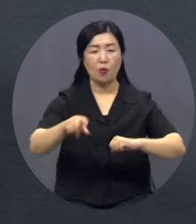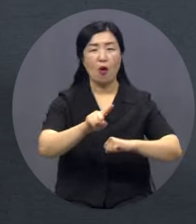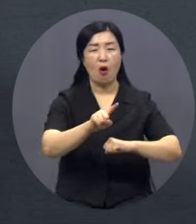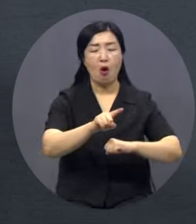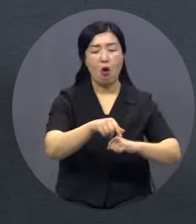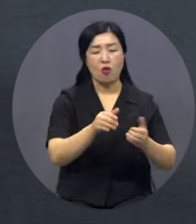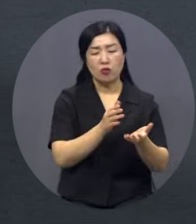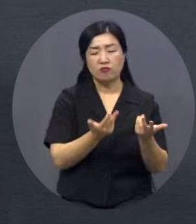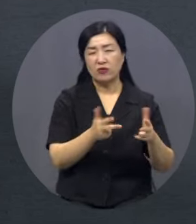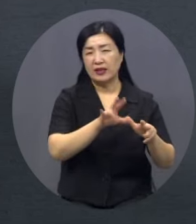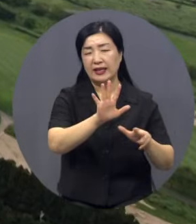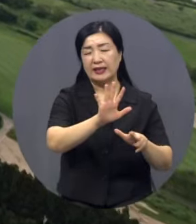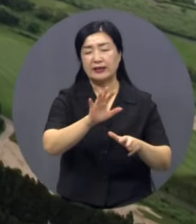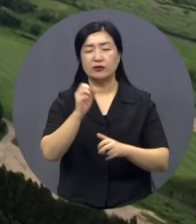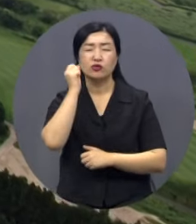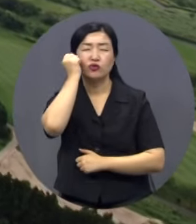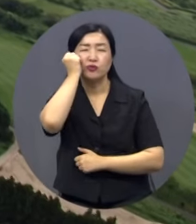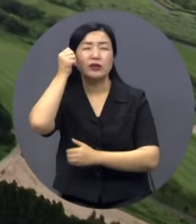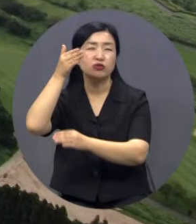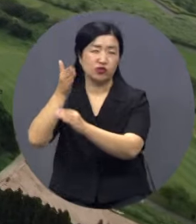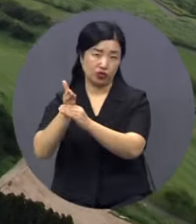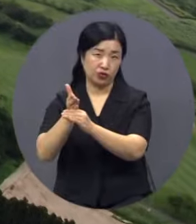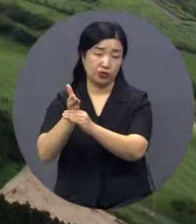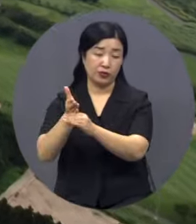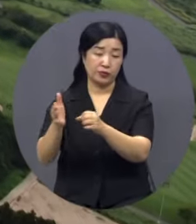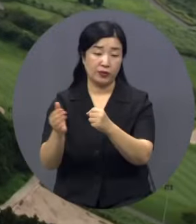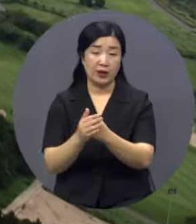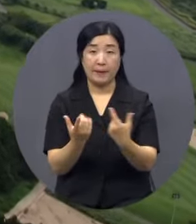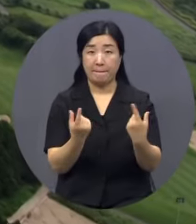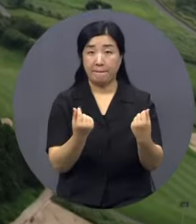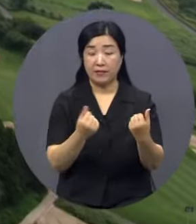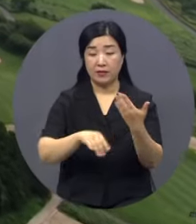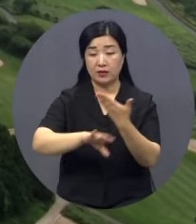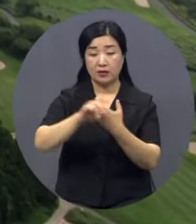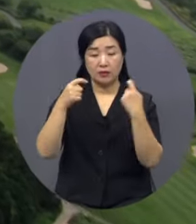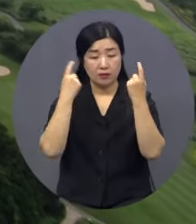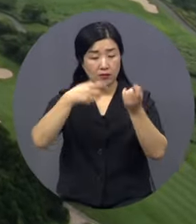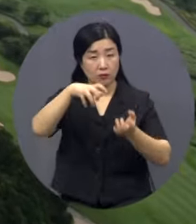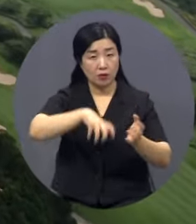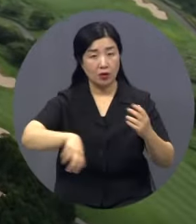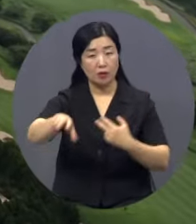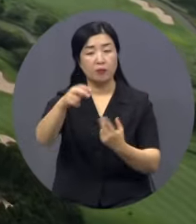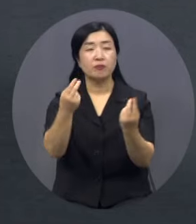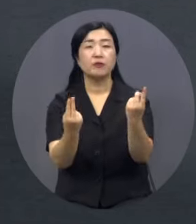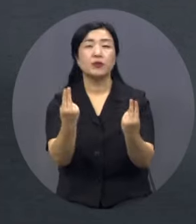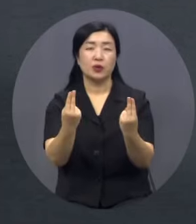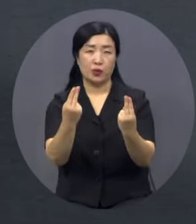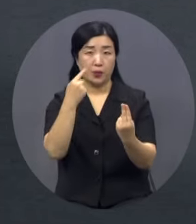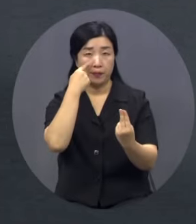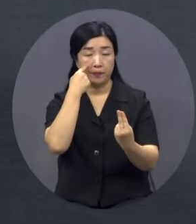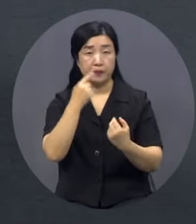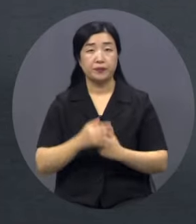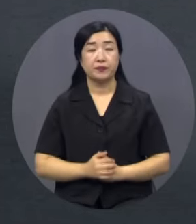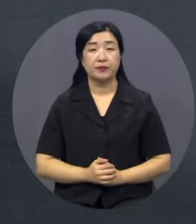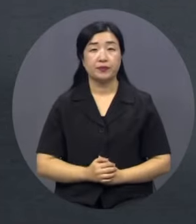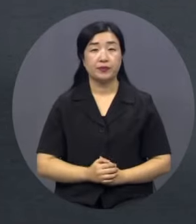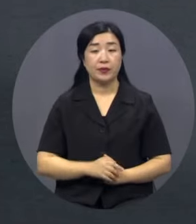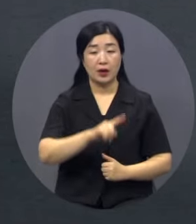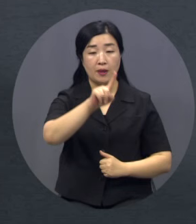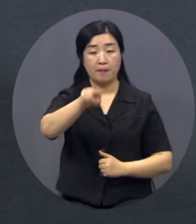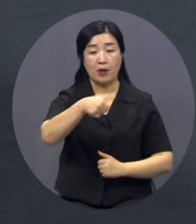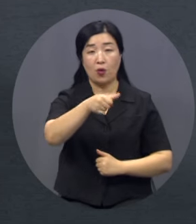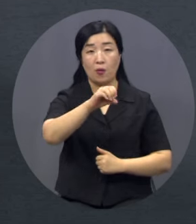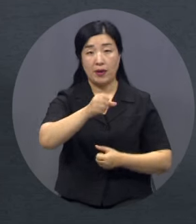사업인 셈입니다 비슷한 면적에 다른 관광 개발 사업장과 비교해 봤습니다 105만